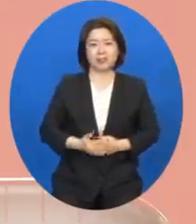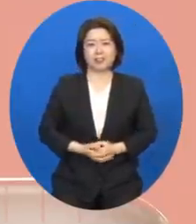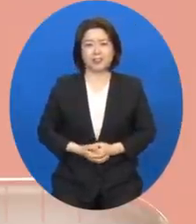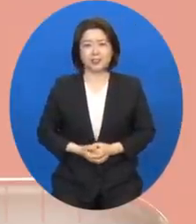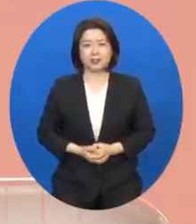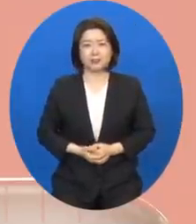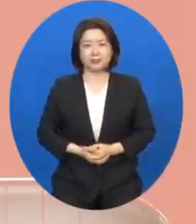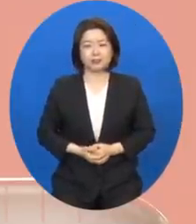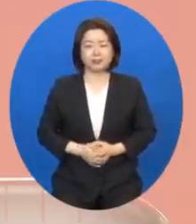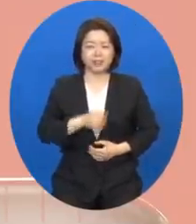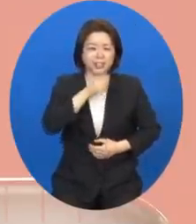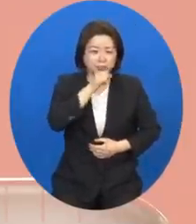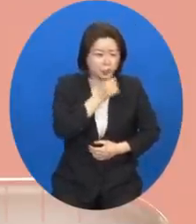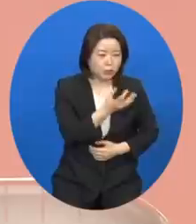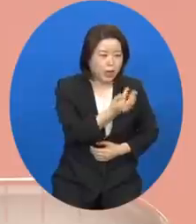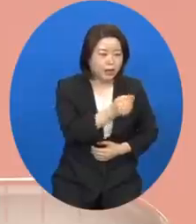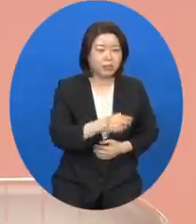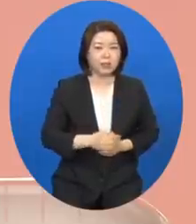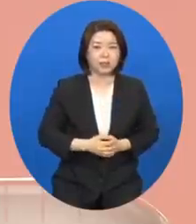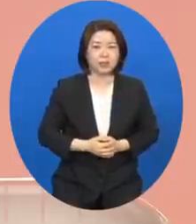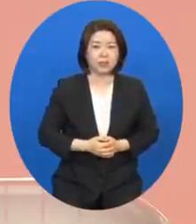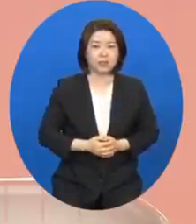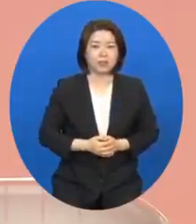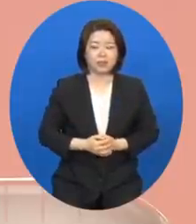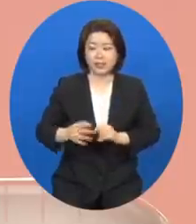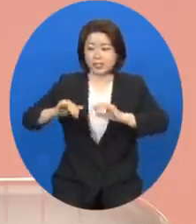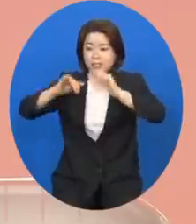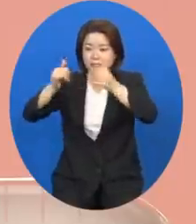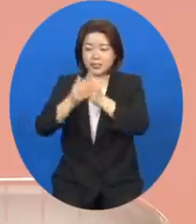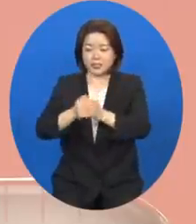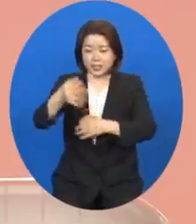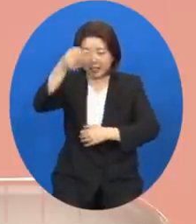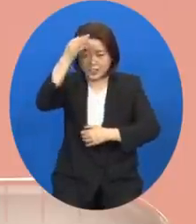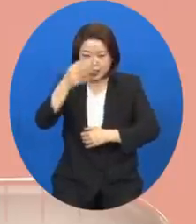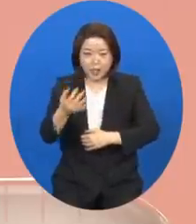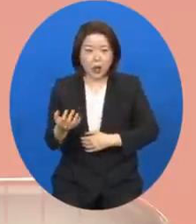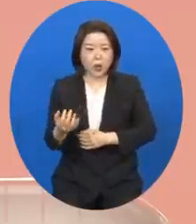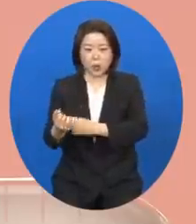뭐 성적이 어떠냐, 뭐 세상의 실력이 어떠냐,